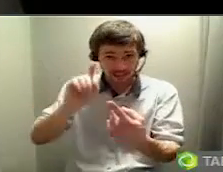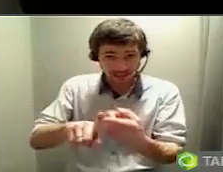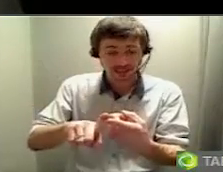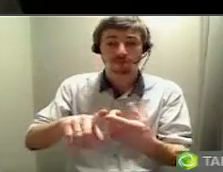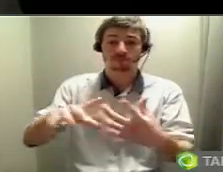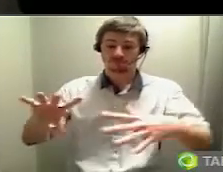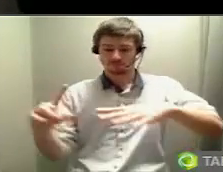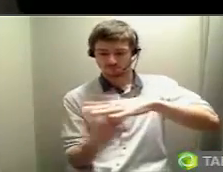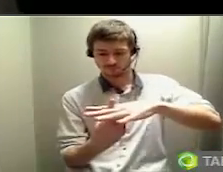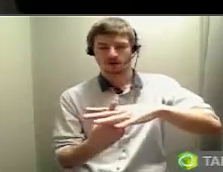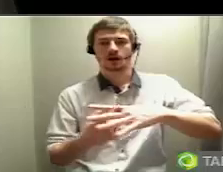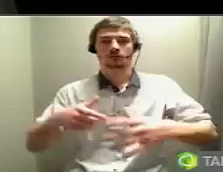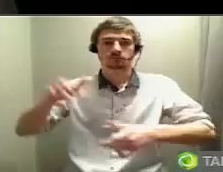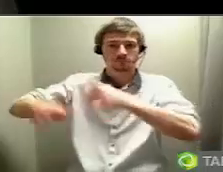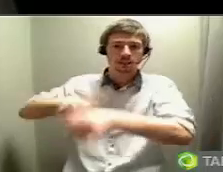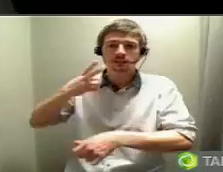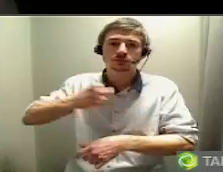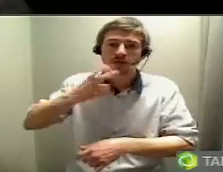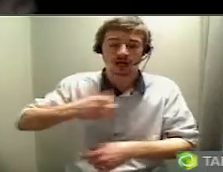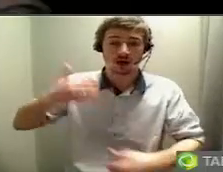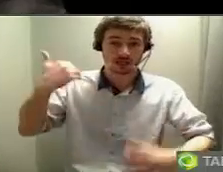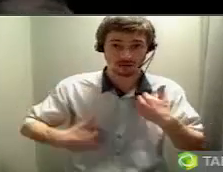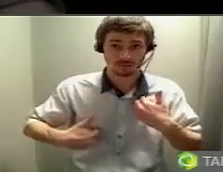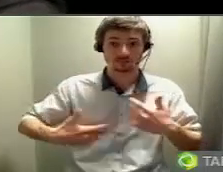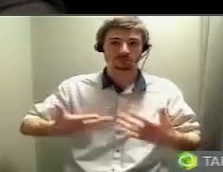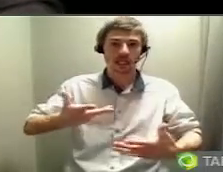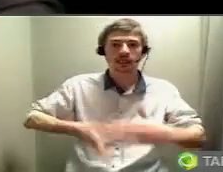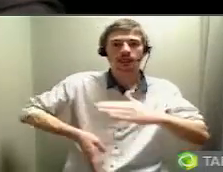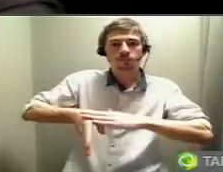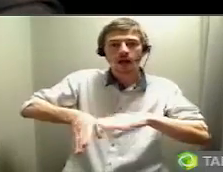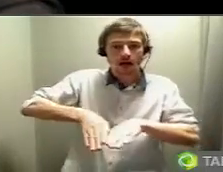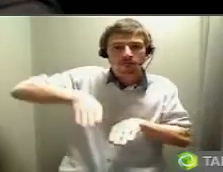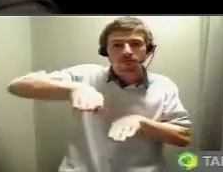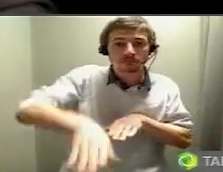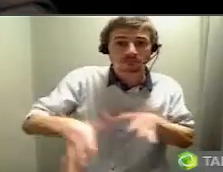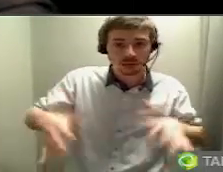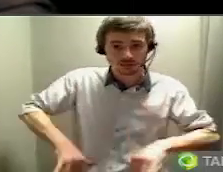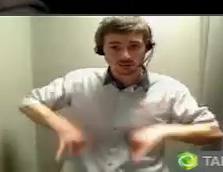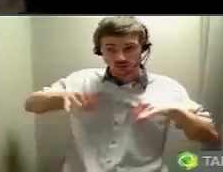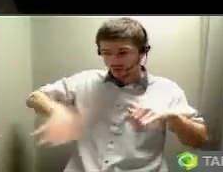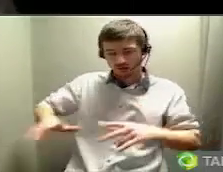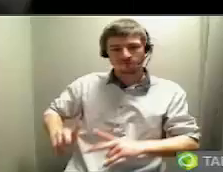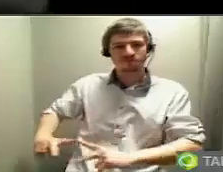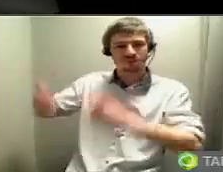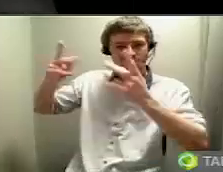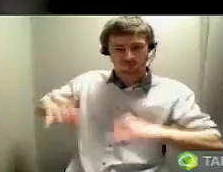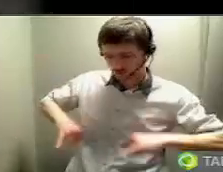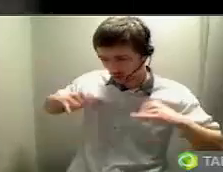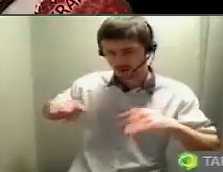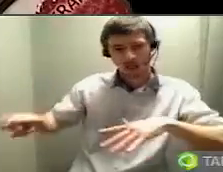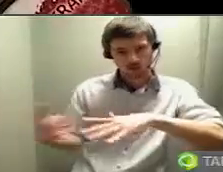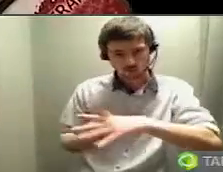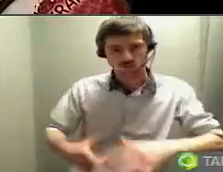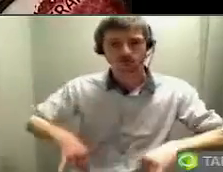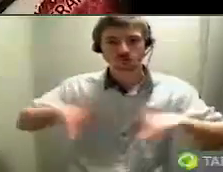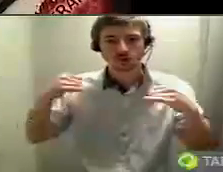handicapés. Ça commence par les jeunes, vive l'inclusion des jeunes. Nous, on ne dit pas l'intégration avec Riyad, parce que comme on est arabe